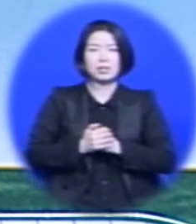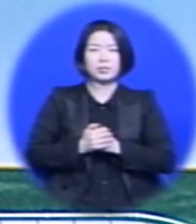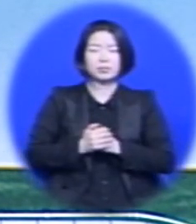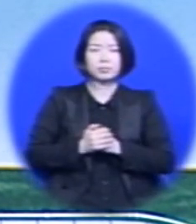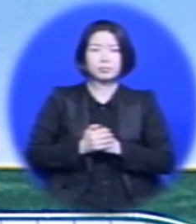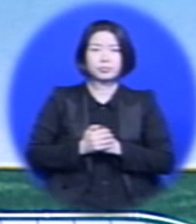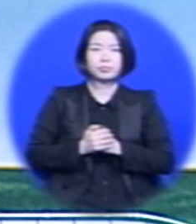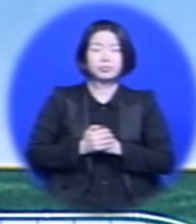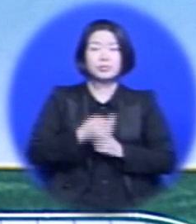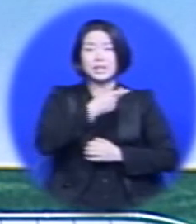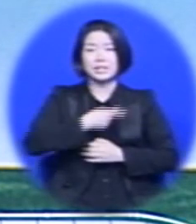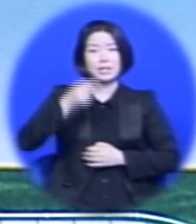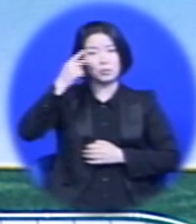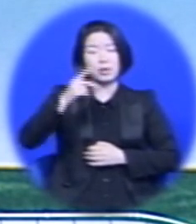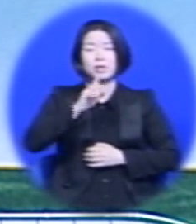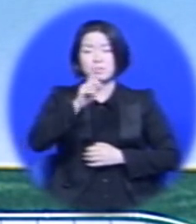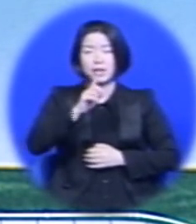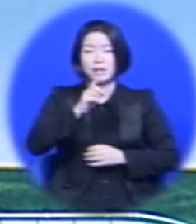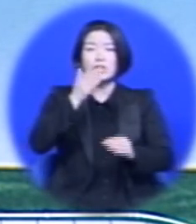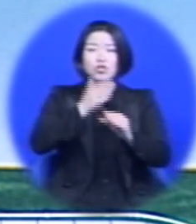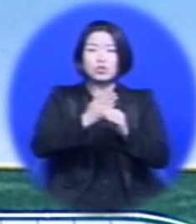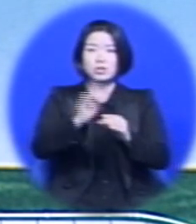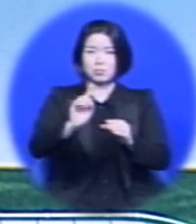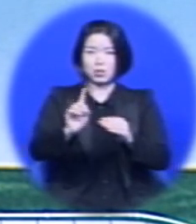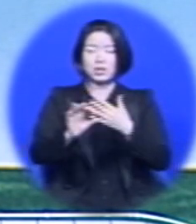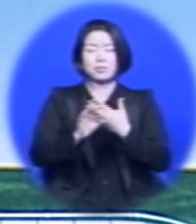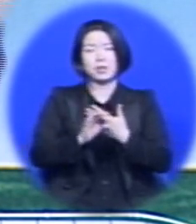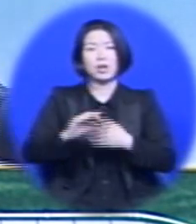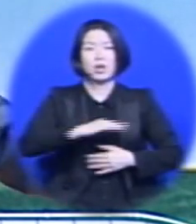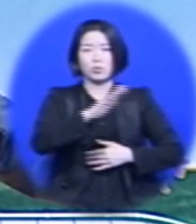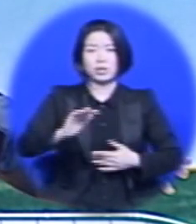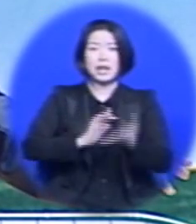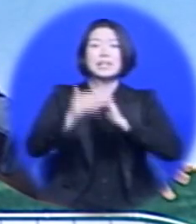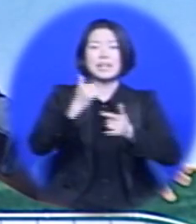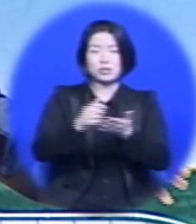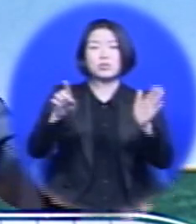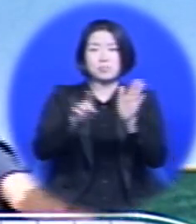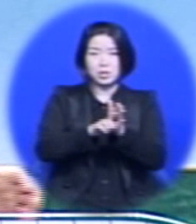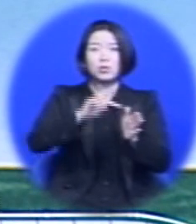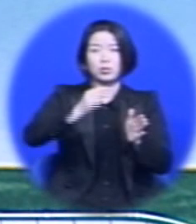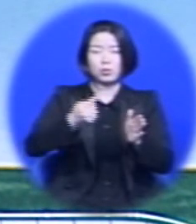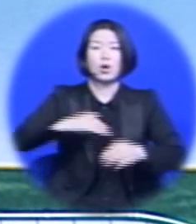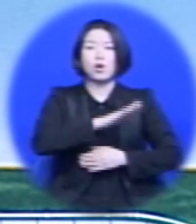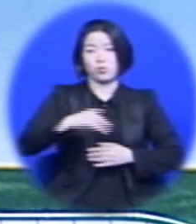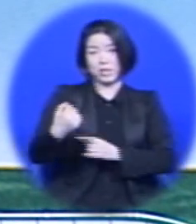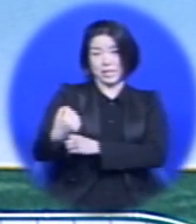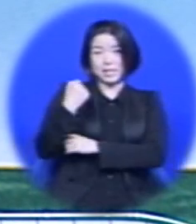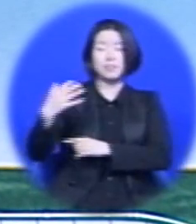때문에 사도 바울이 말하려고 하는 거 핵심은 이겁니다 우리가 예수님을 믿어도 우리